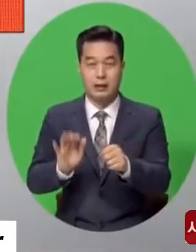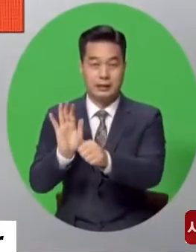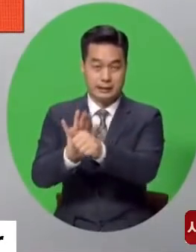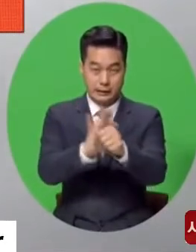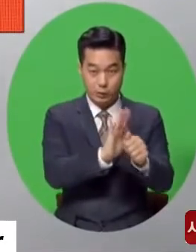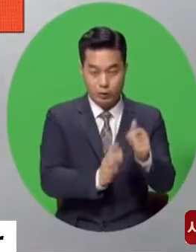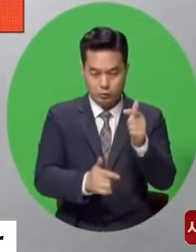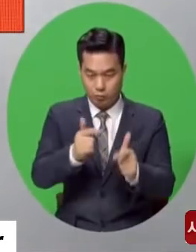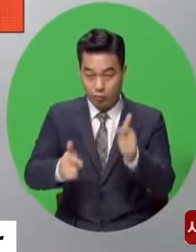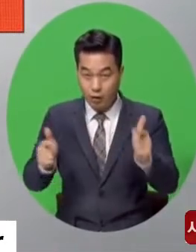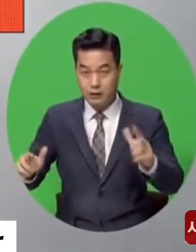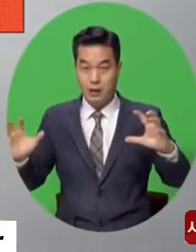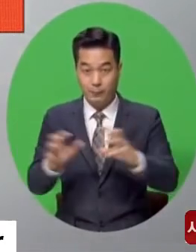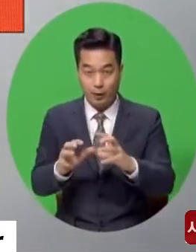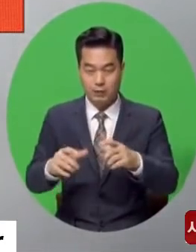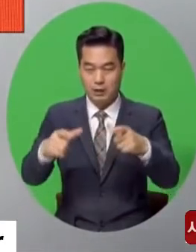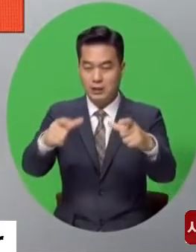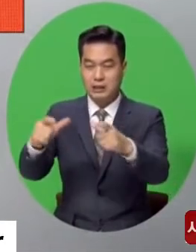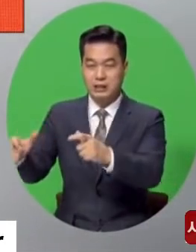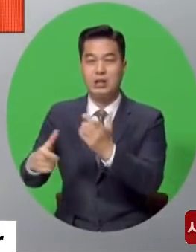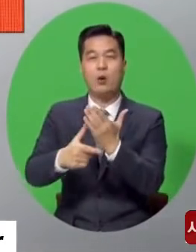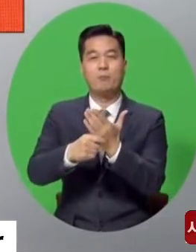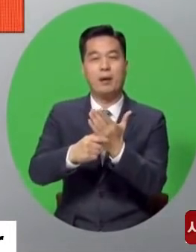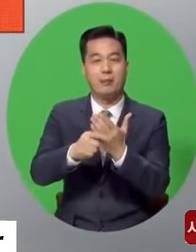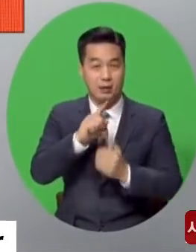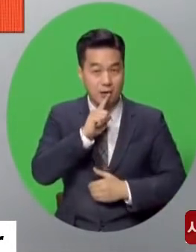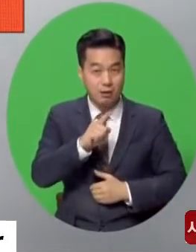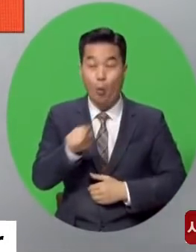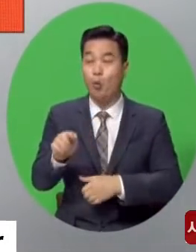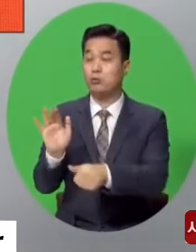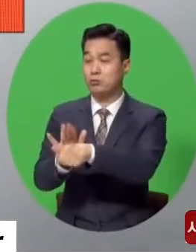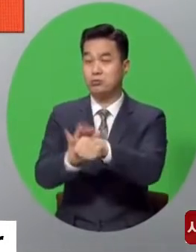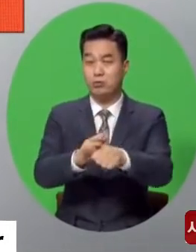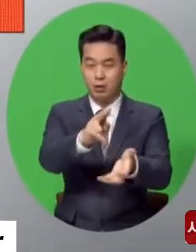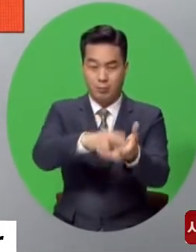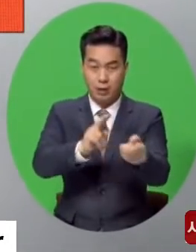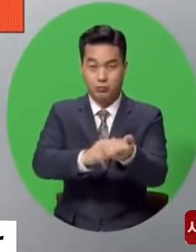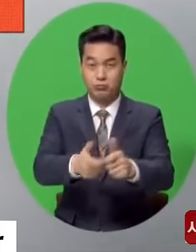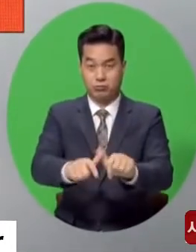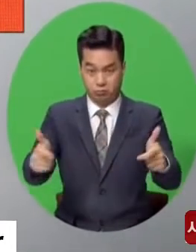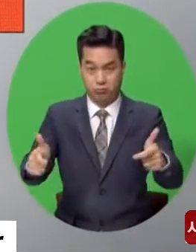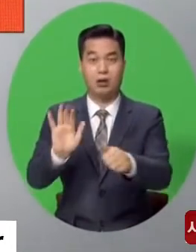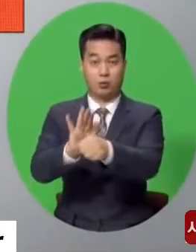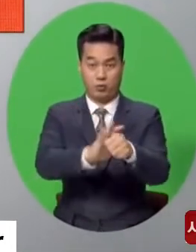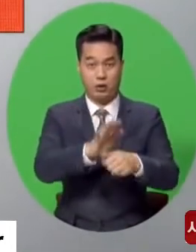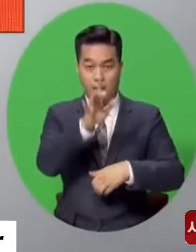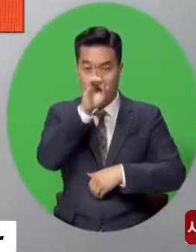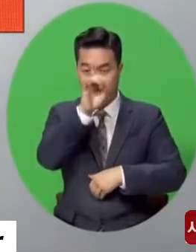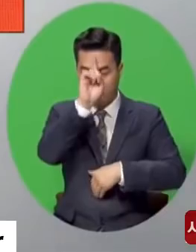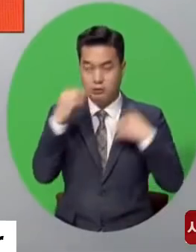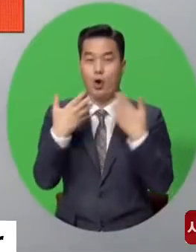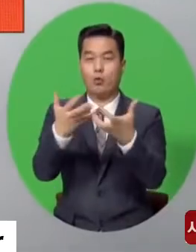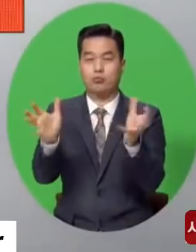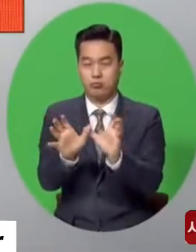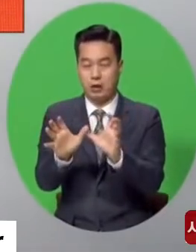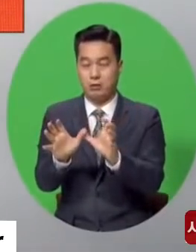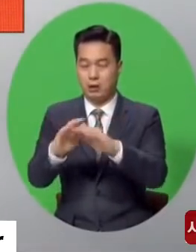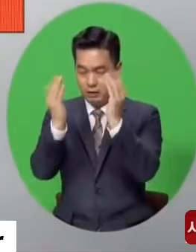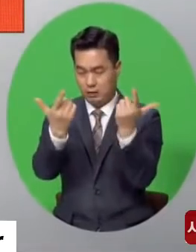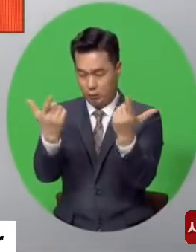지원, 네, 것들이 그럼요. 전부 지역화폐 아닙니까? 그것도 지원이죠. 매출을 올려줬지 않습니까? 지역화폐. 중앙정부가 하는 거를 다